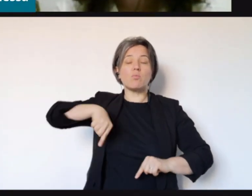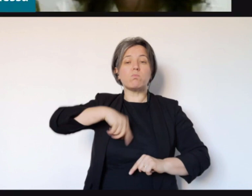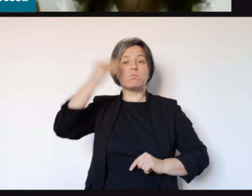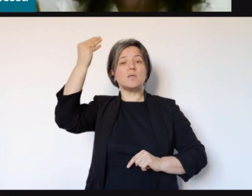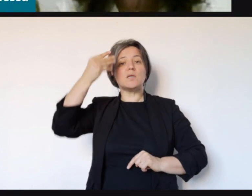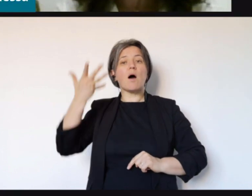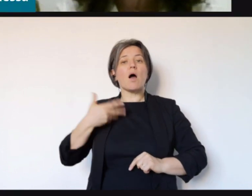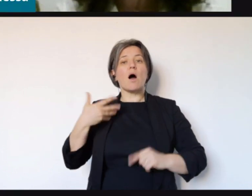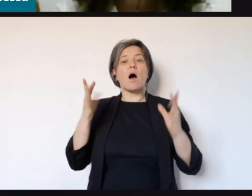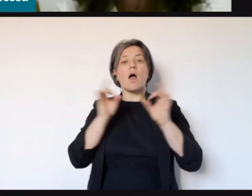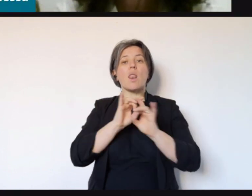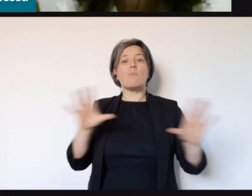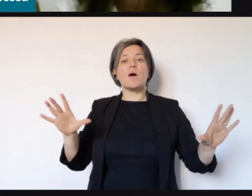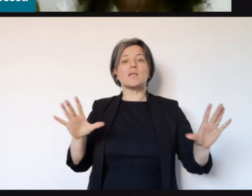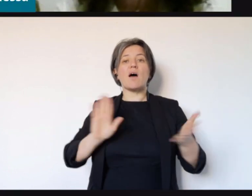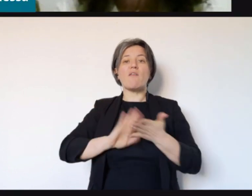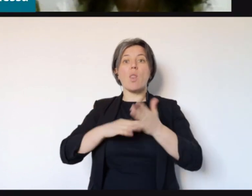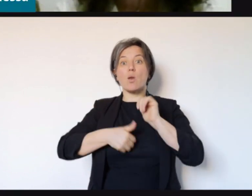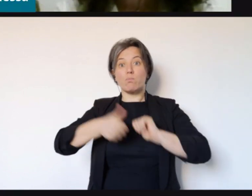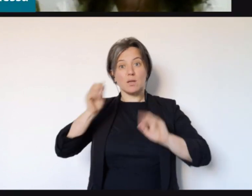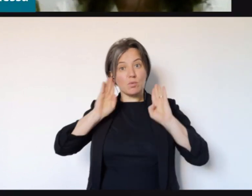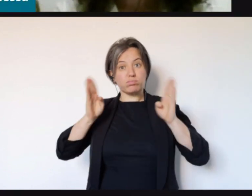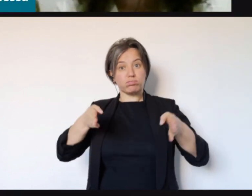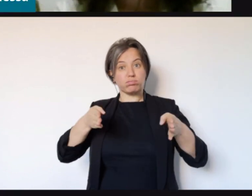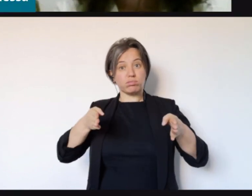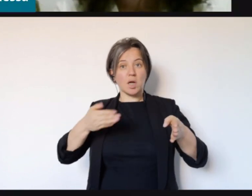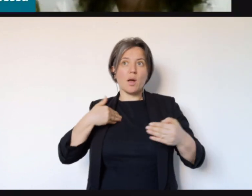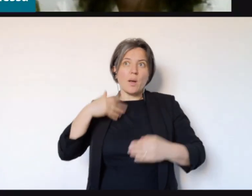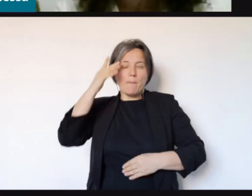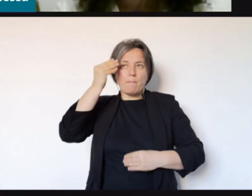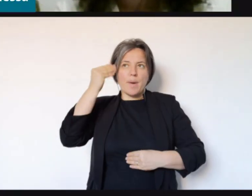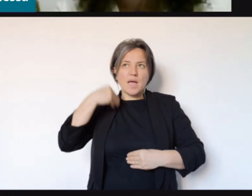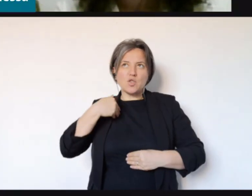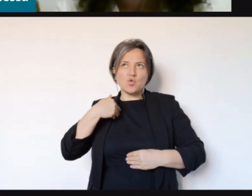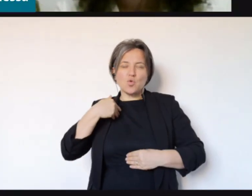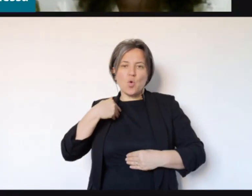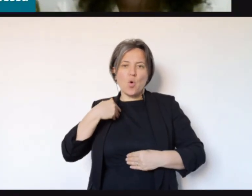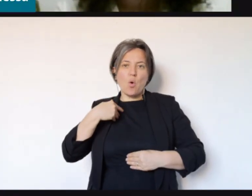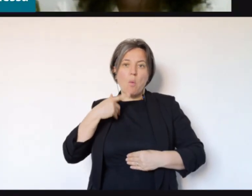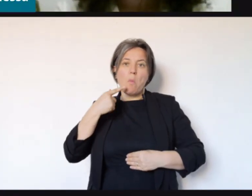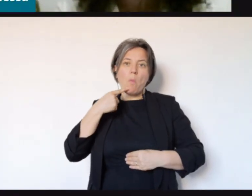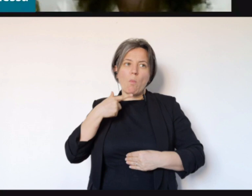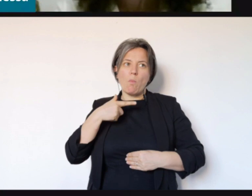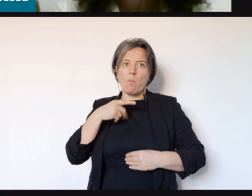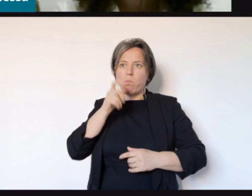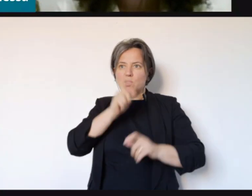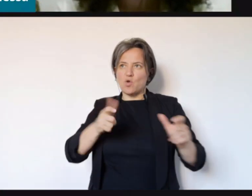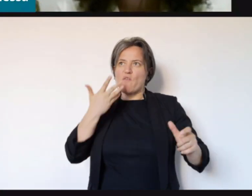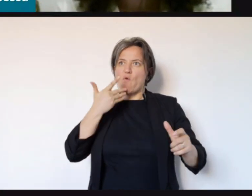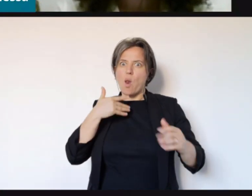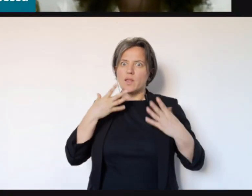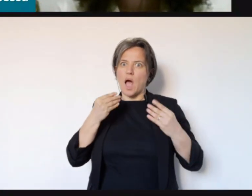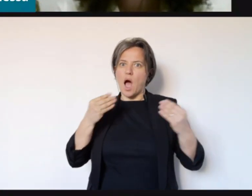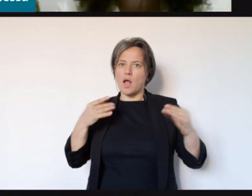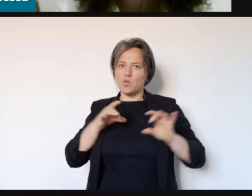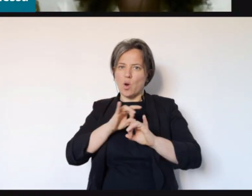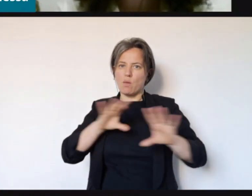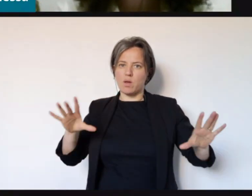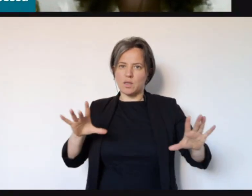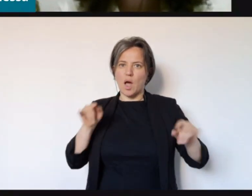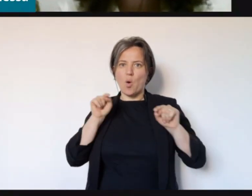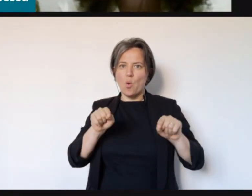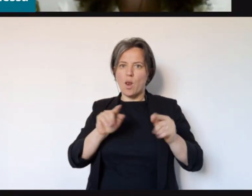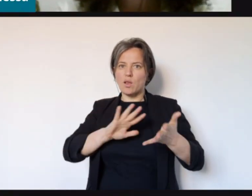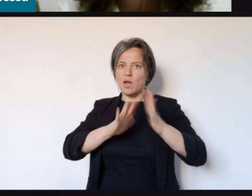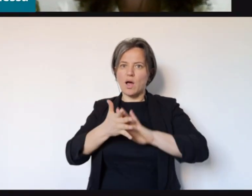il valore più importante. Io temo un rigurgito di voglia di libertà che mi fa un po' paura, specie sul piano